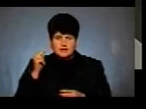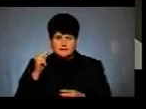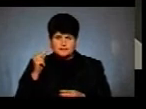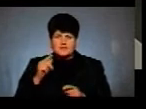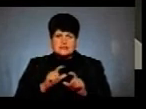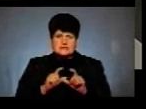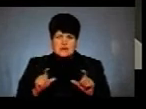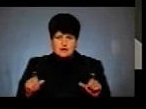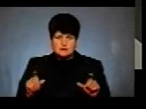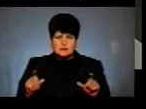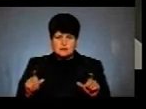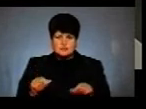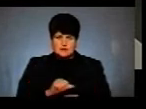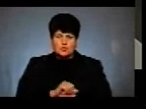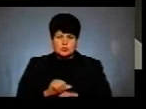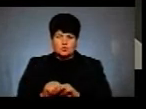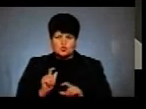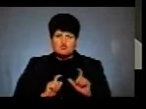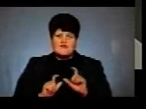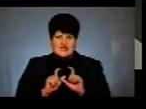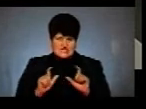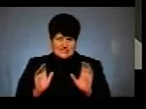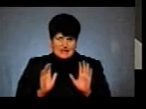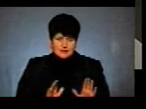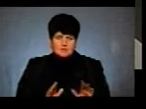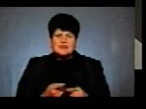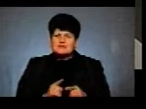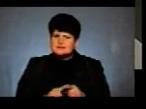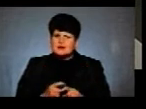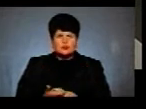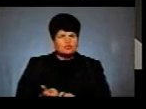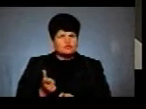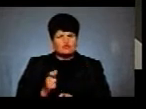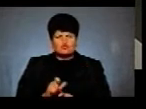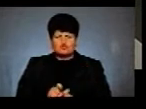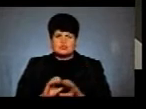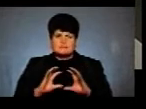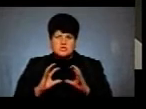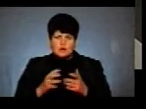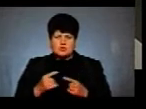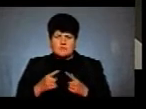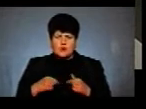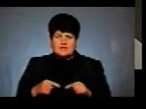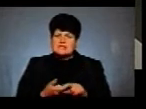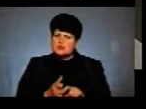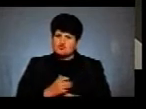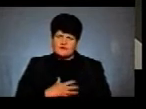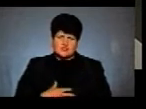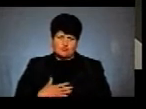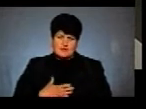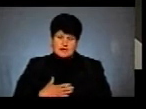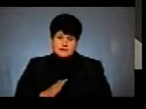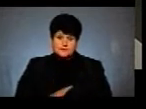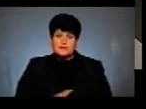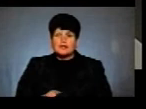навчальними закладами за кордоном, тобто, власне, з університетами. І це є дуже, з міжнародними організаціями, це дуже важливо для нас.